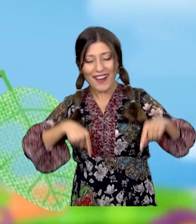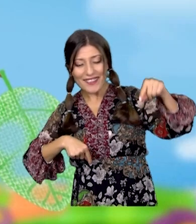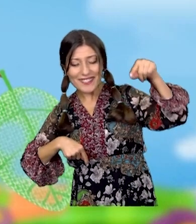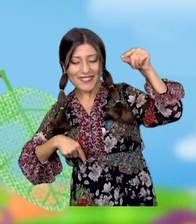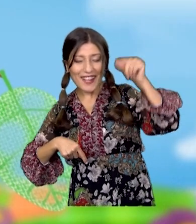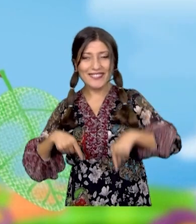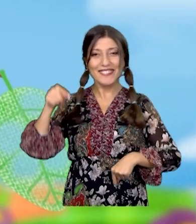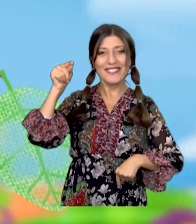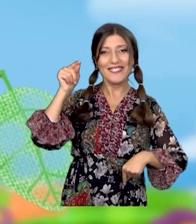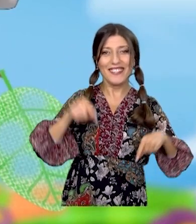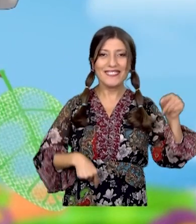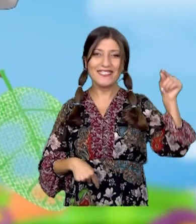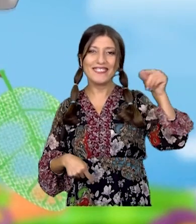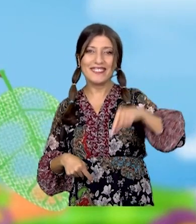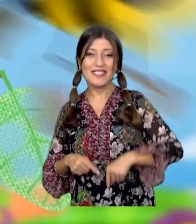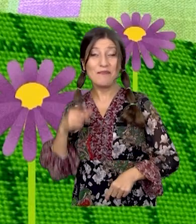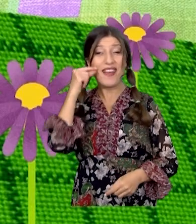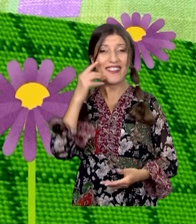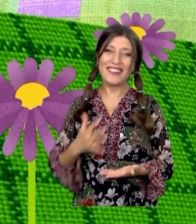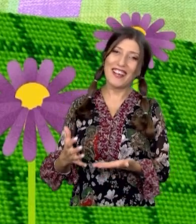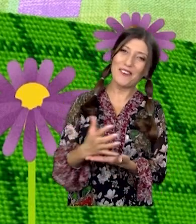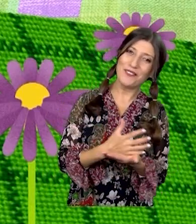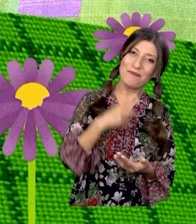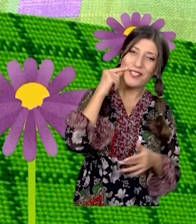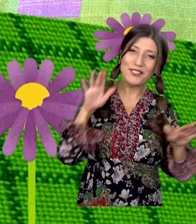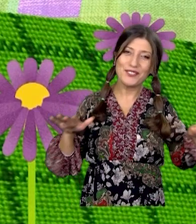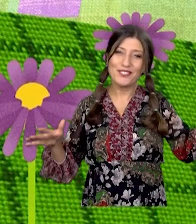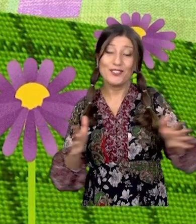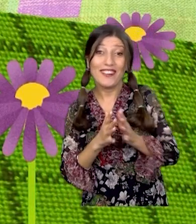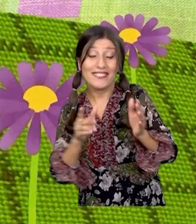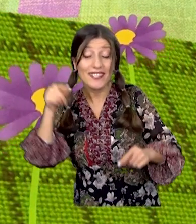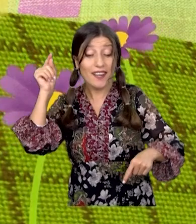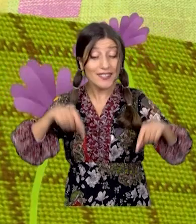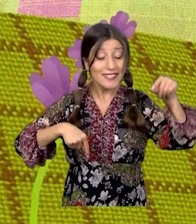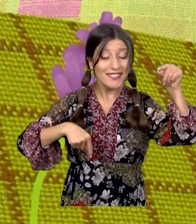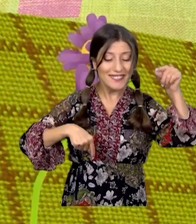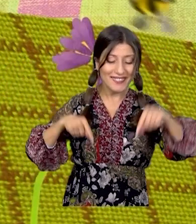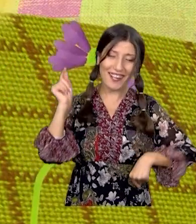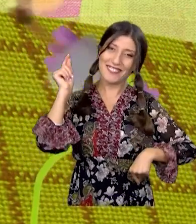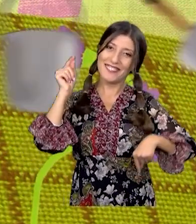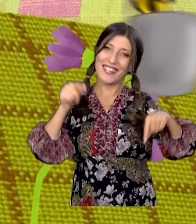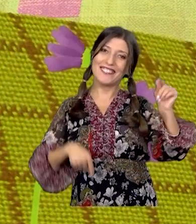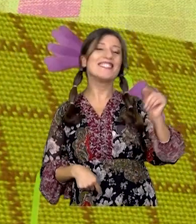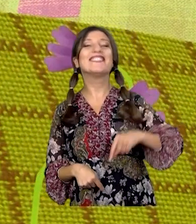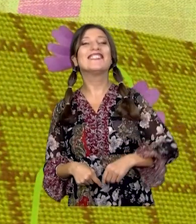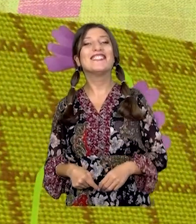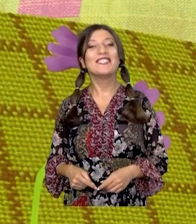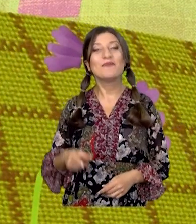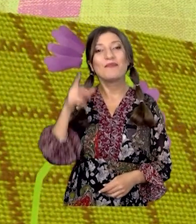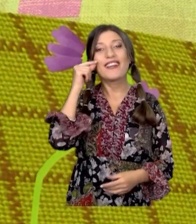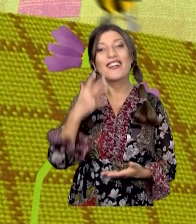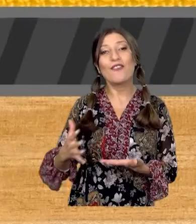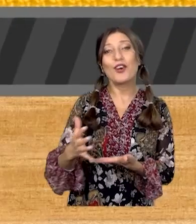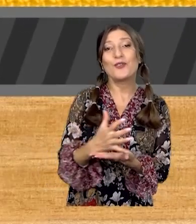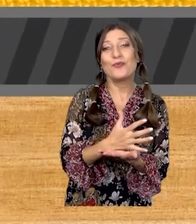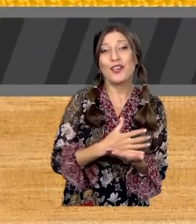կաթիլ, կաթիլ, կաթիլ, կաթիլ, մեղրեն հավակում մեղուներն անդիլ, կաթիլ, կաթիլ, կաթիլ,